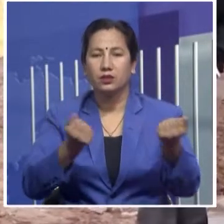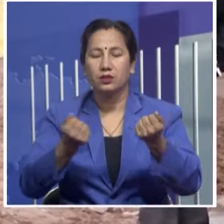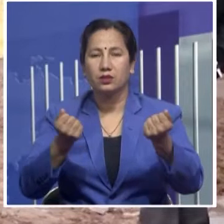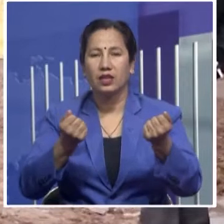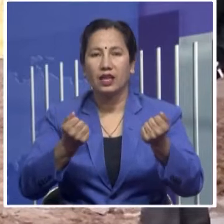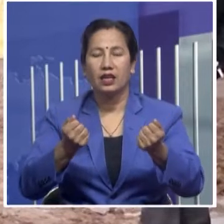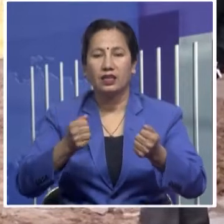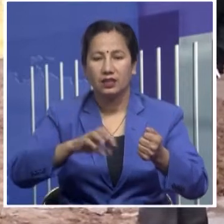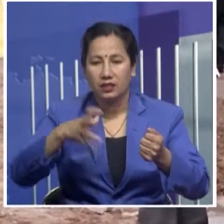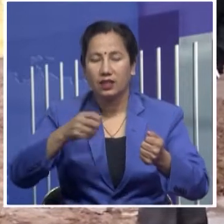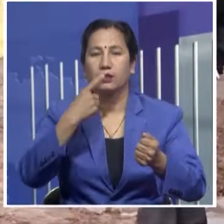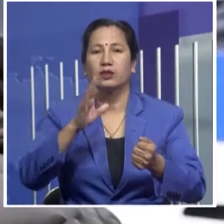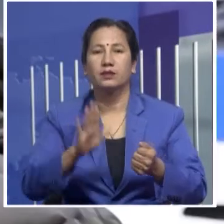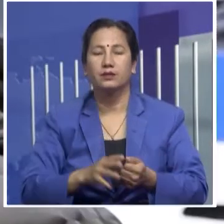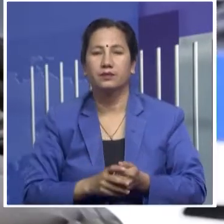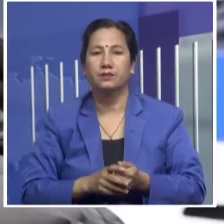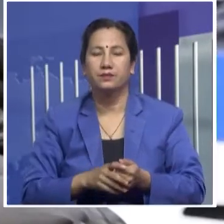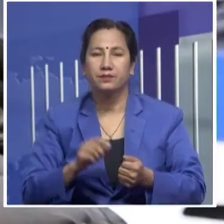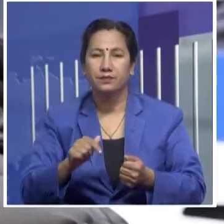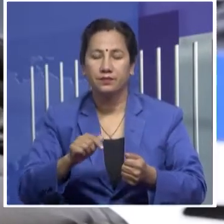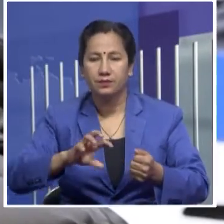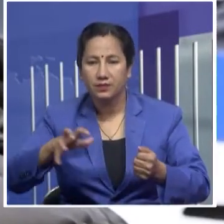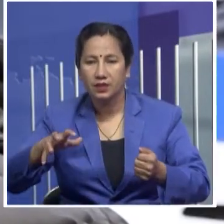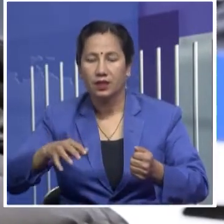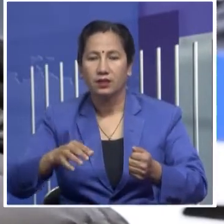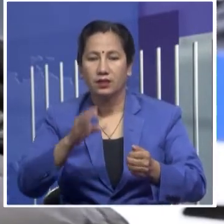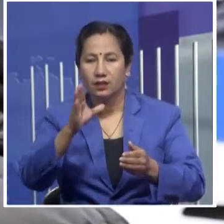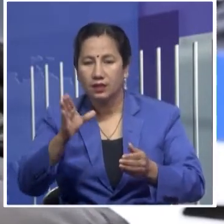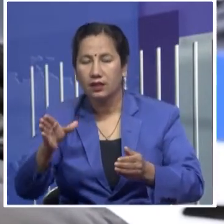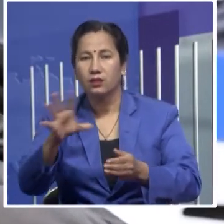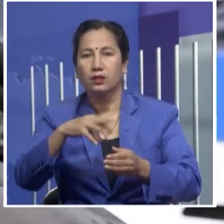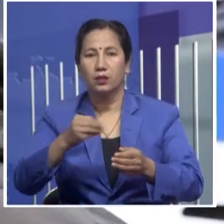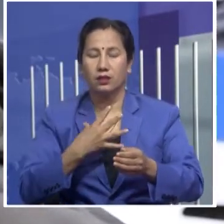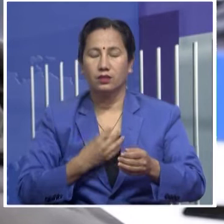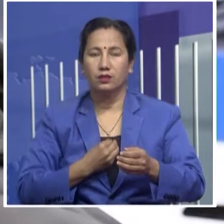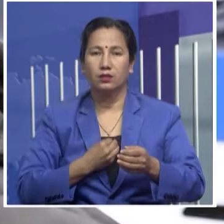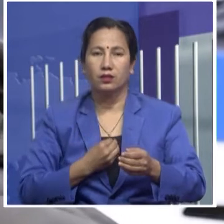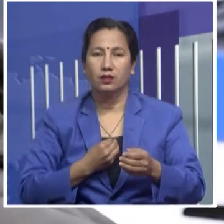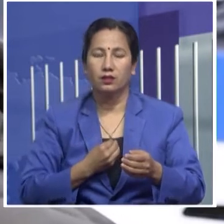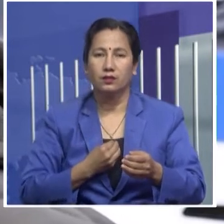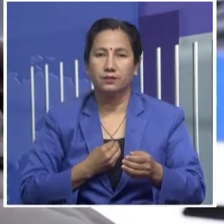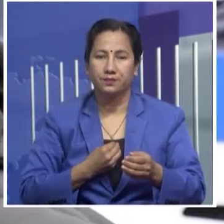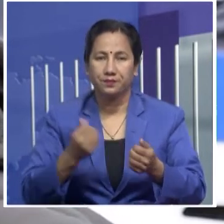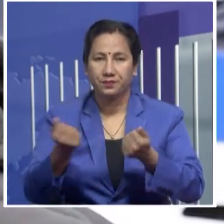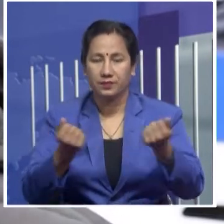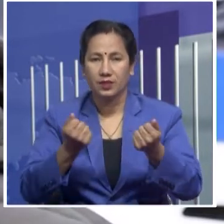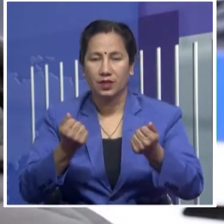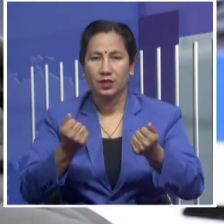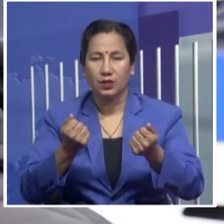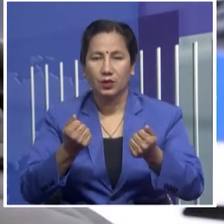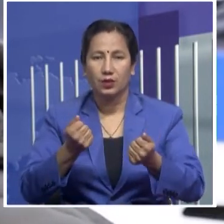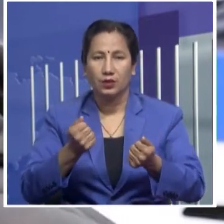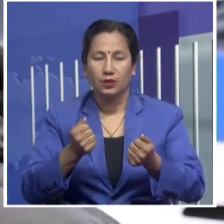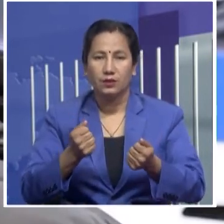तथा स्थानीयको भनाइ छ। स्थानीय यात्रु सबैले एकदम दुःख, त गाडी को स्टाफहरूले